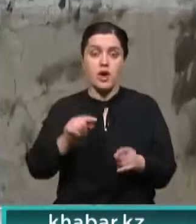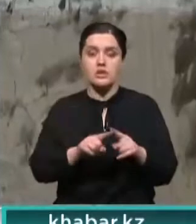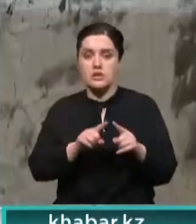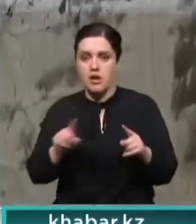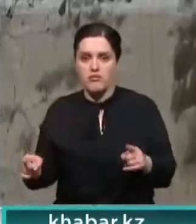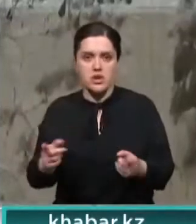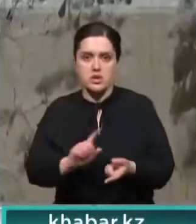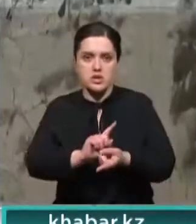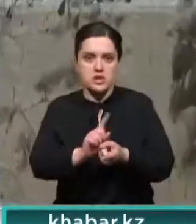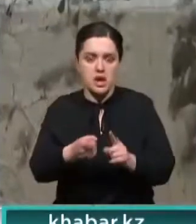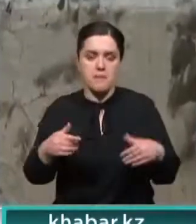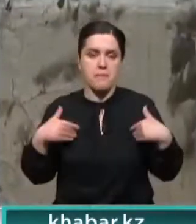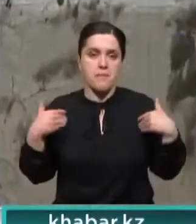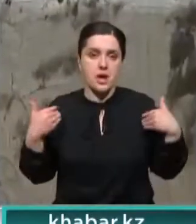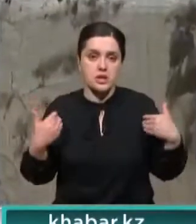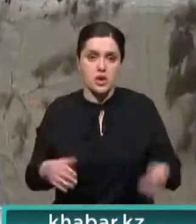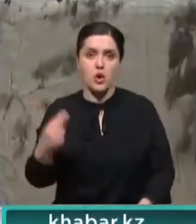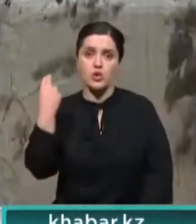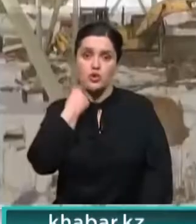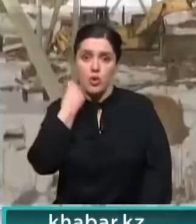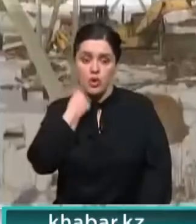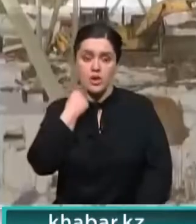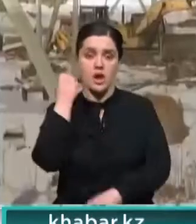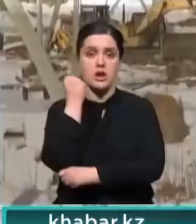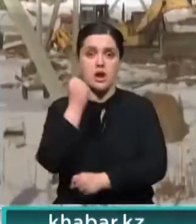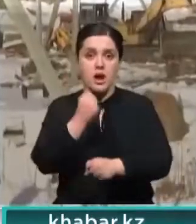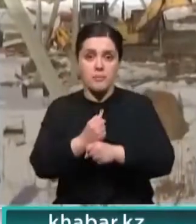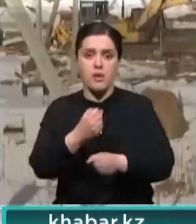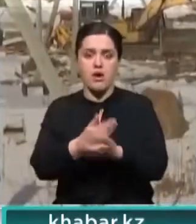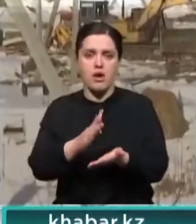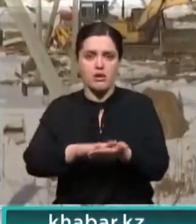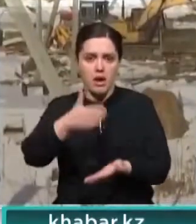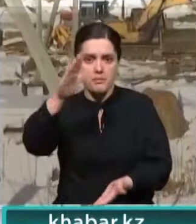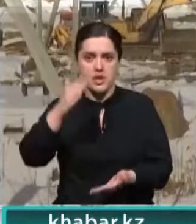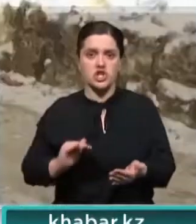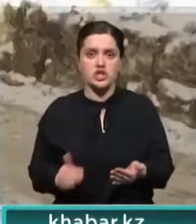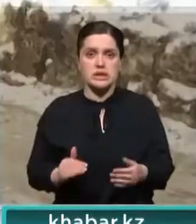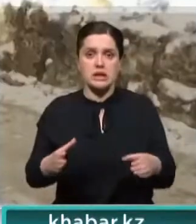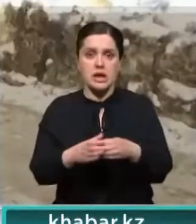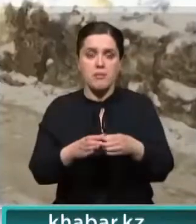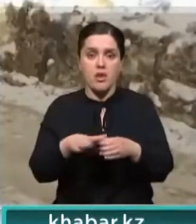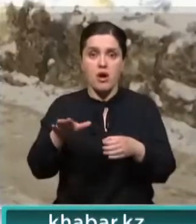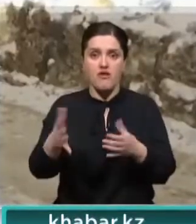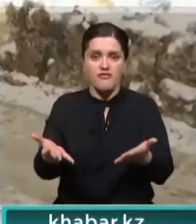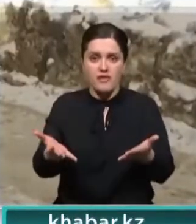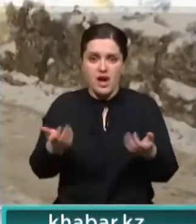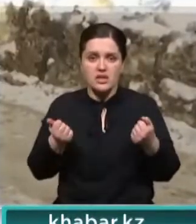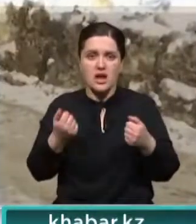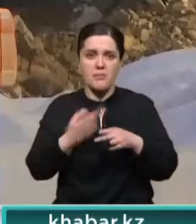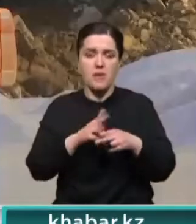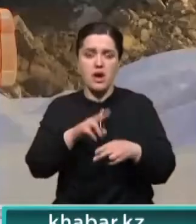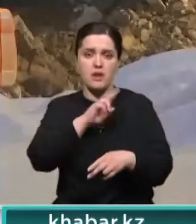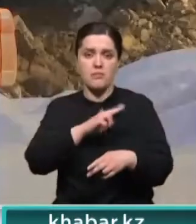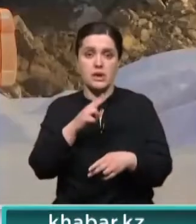пор мало что изменилось. Напомним, долги перед персоналом накопила частная компания, взявшая многомиллиардный подряд на возведение